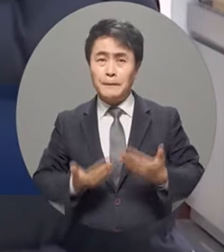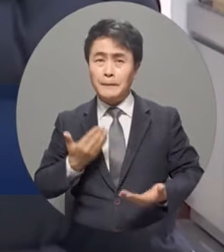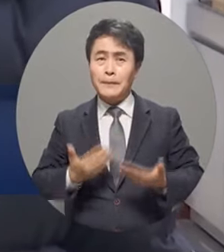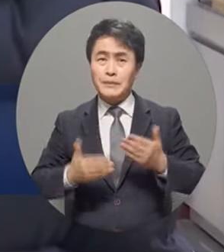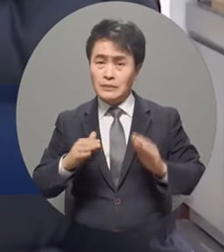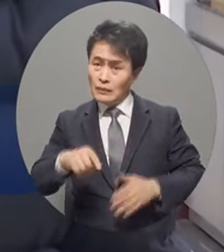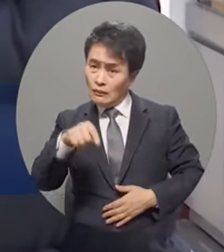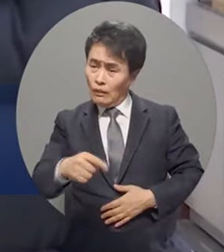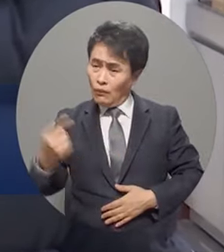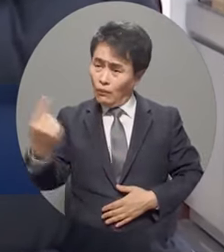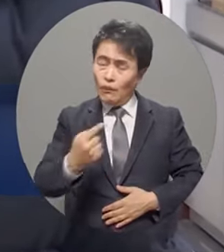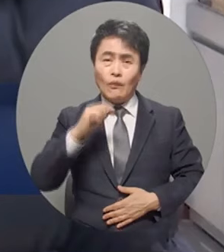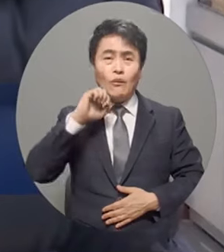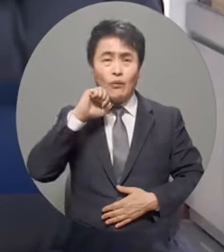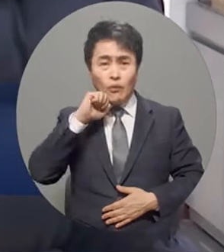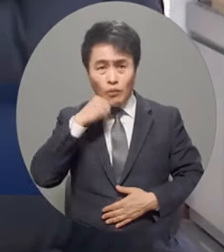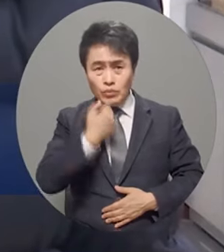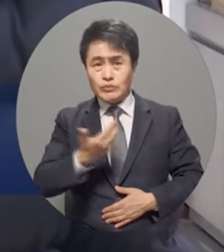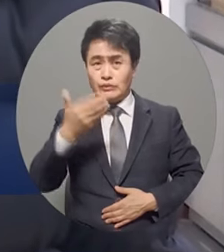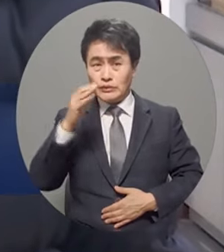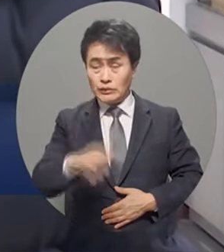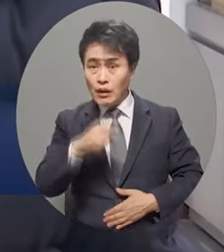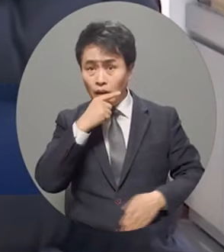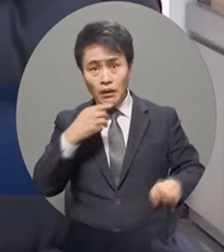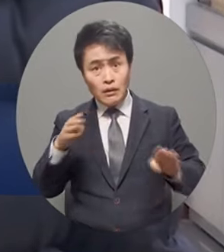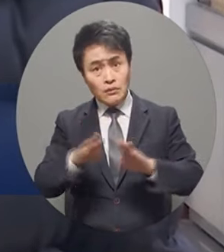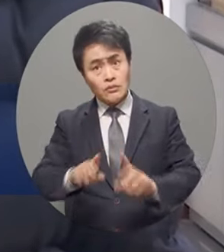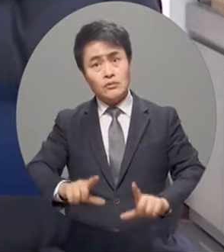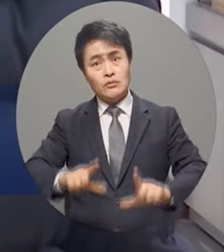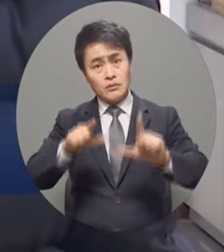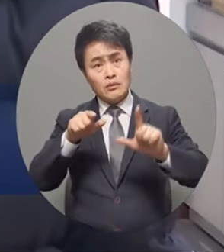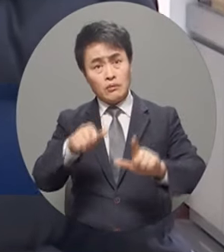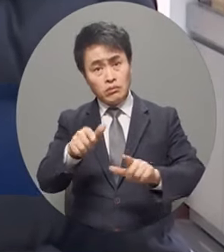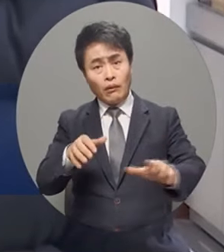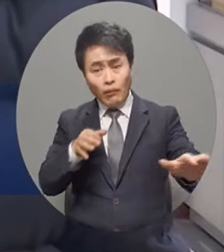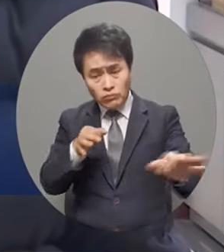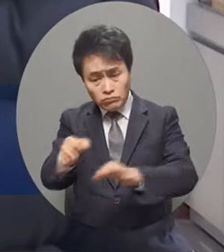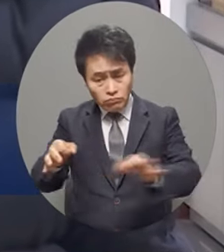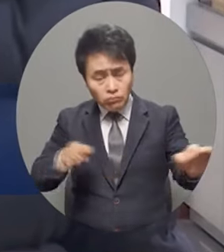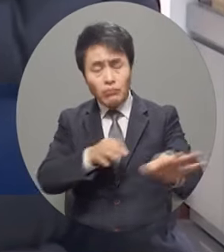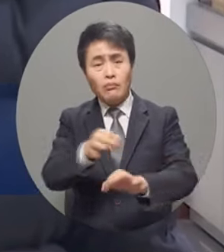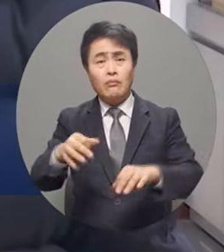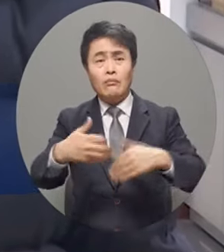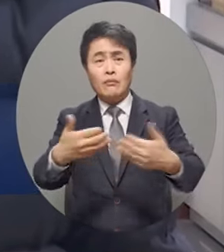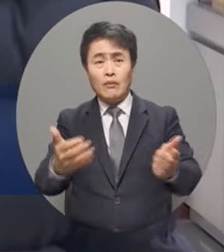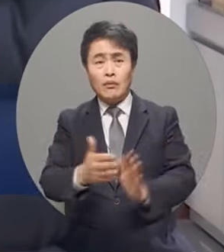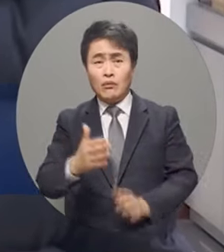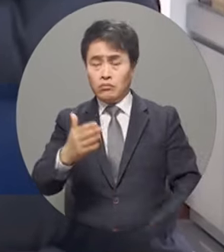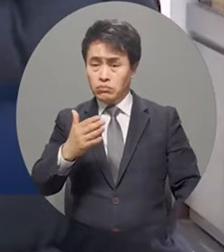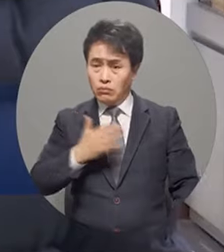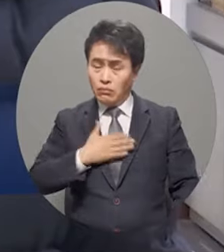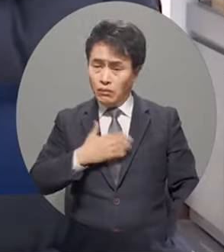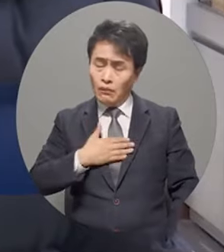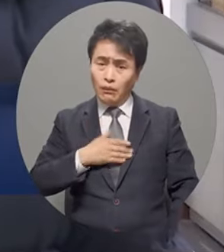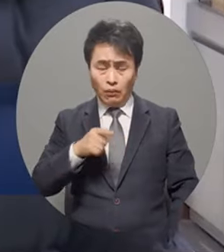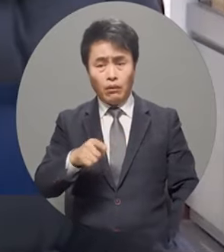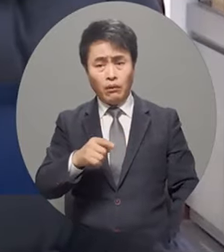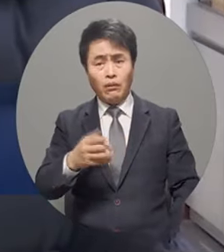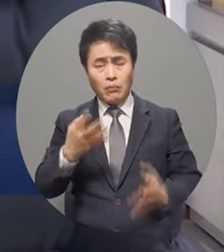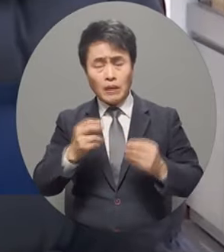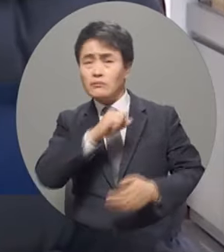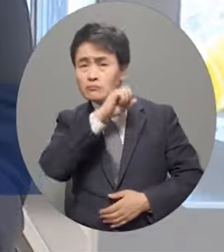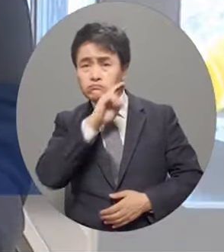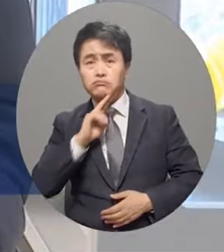바빠서 이제 오기도 힘들었는데 일요일 날 이렇게 영업을 하다 보니까 저한테는 많이 편리한 것